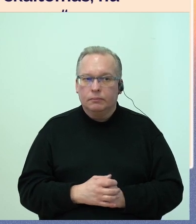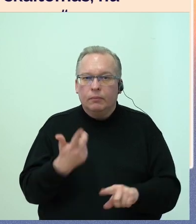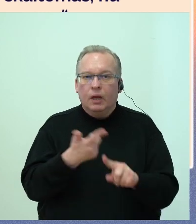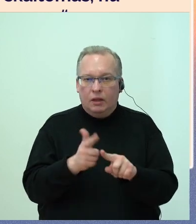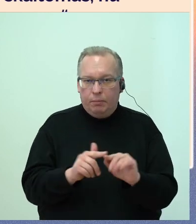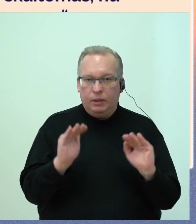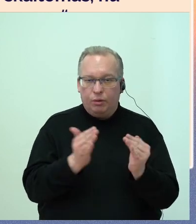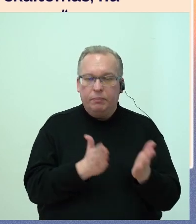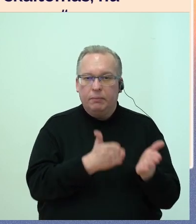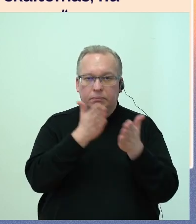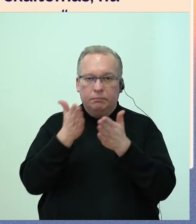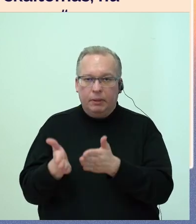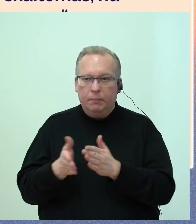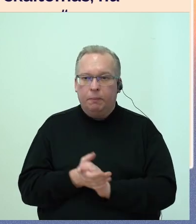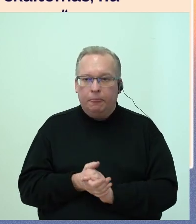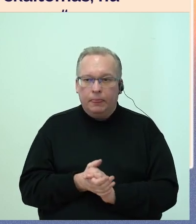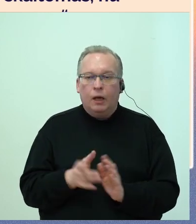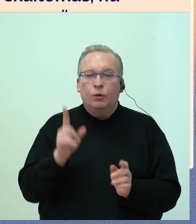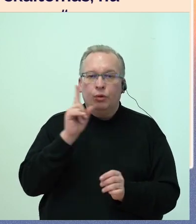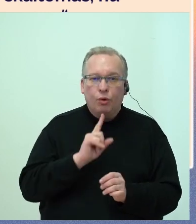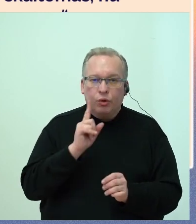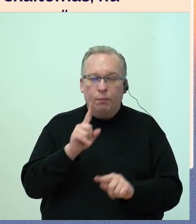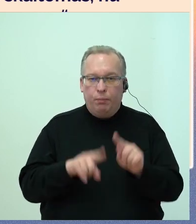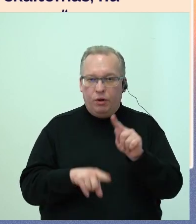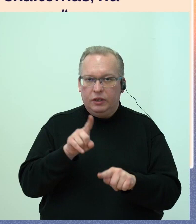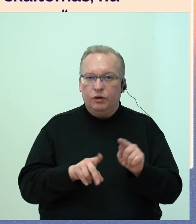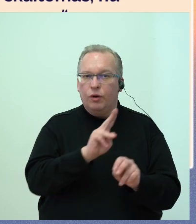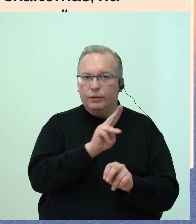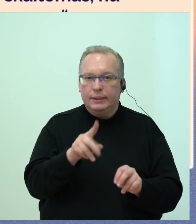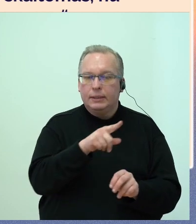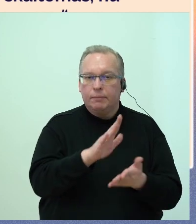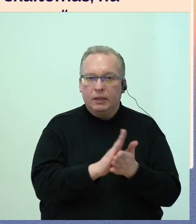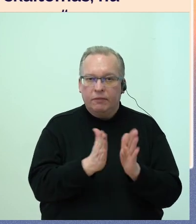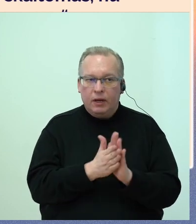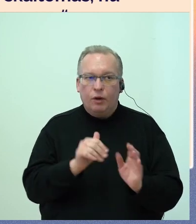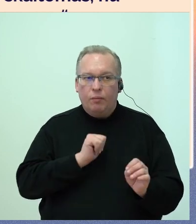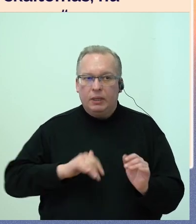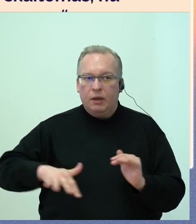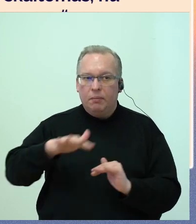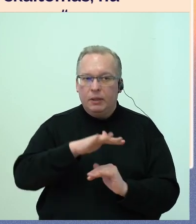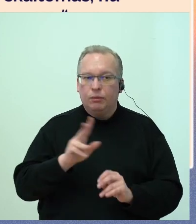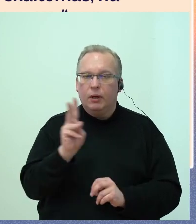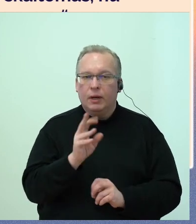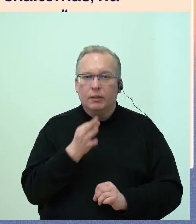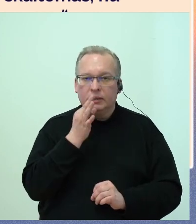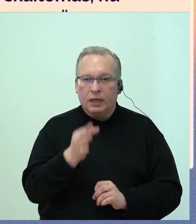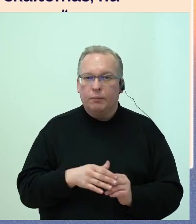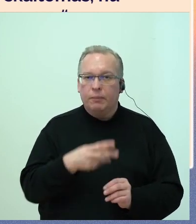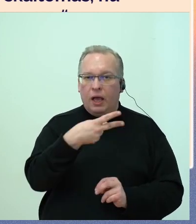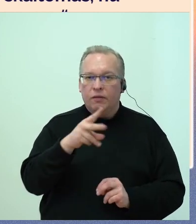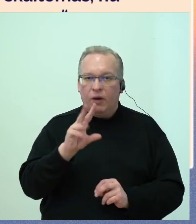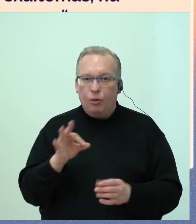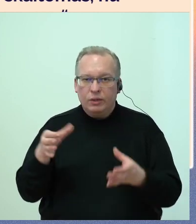labai trumpai tada perėsiu prie lūkesčių politikos formuotojams, ką įvardina pati bendruomenė ir ŠNVO ar